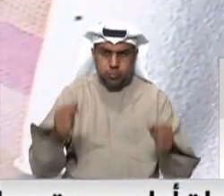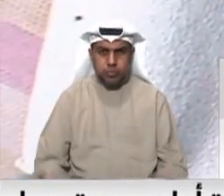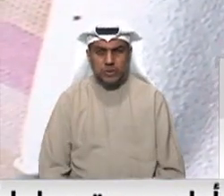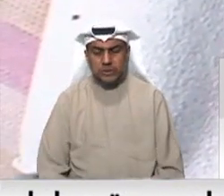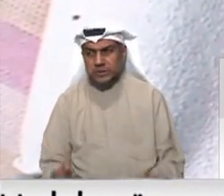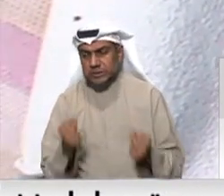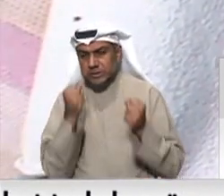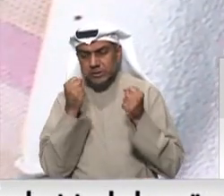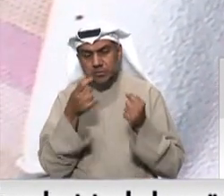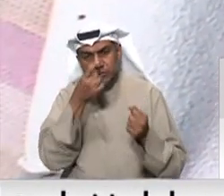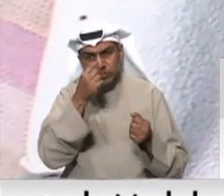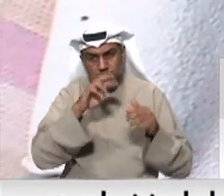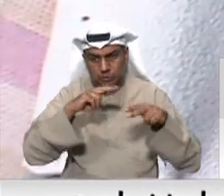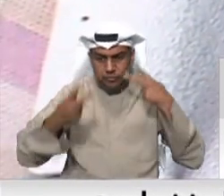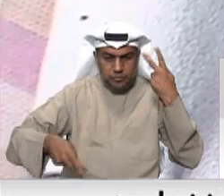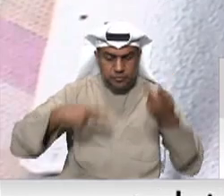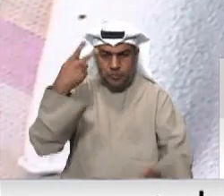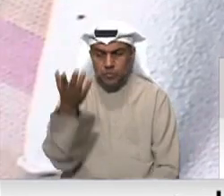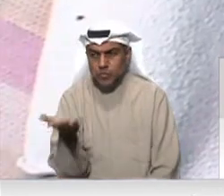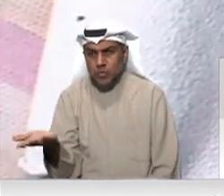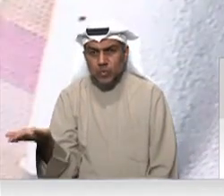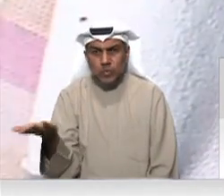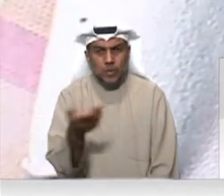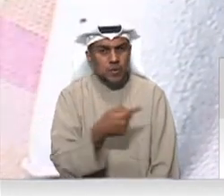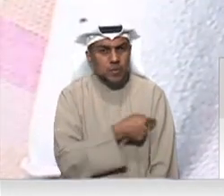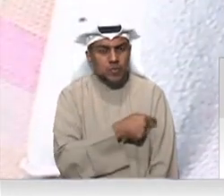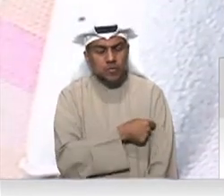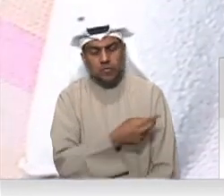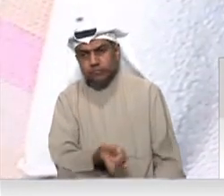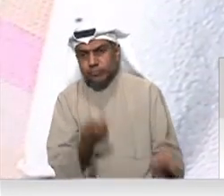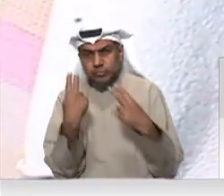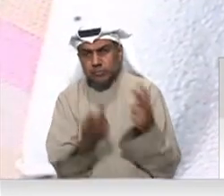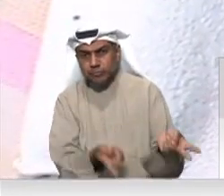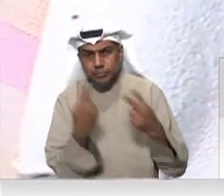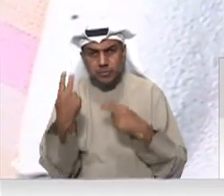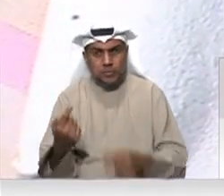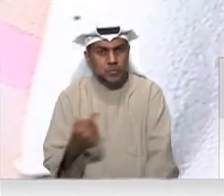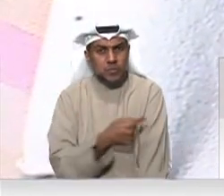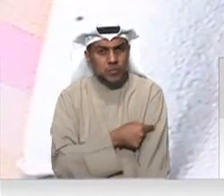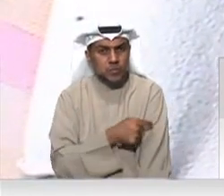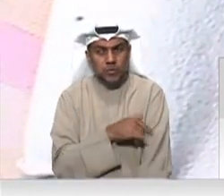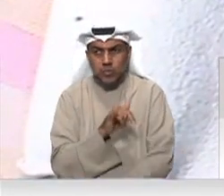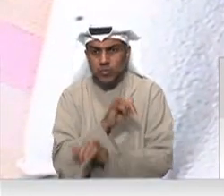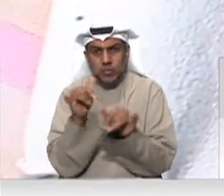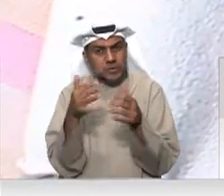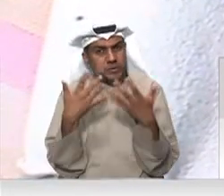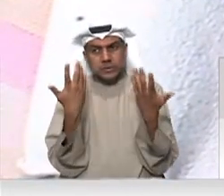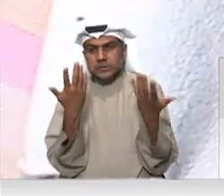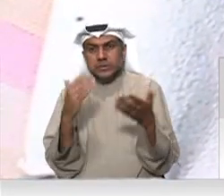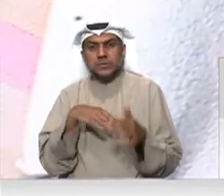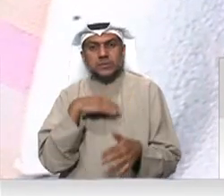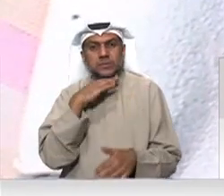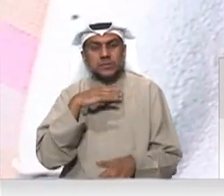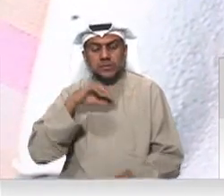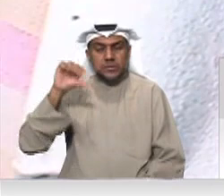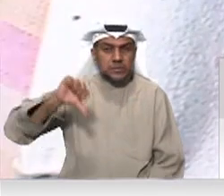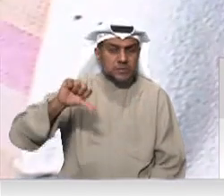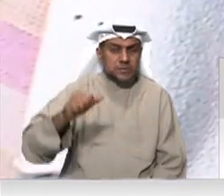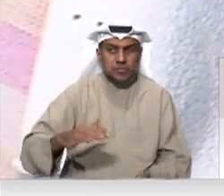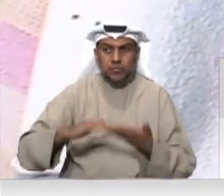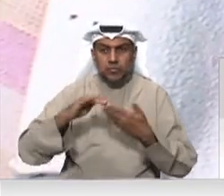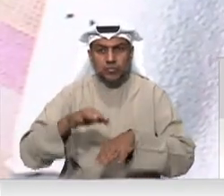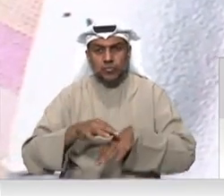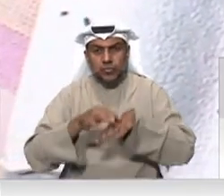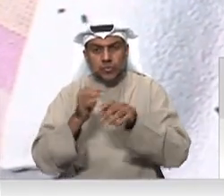حدا يساعدهم حدا يوديهم على المستشفيات حتى المستشفى لو بدك تودي اي شخص على مستشفى فش حدا